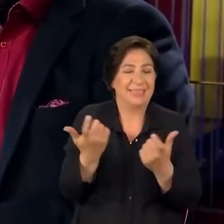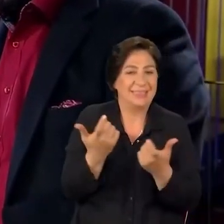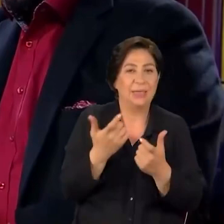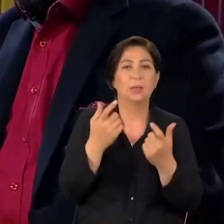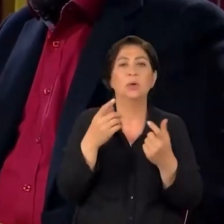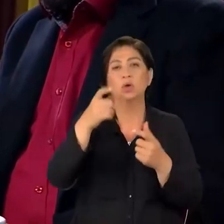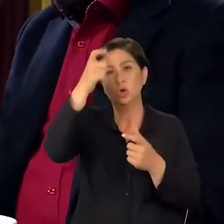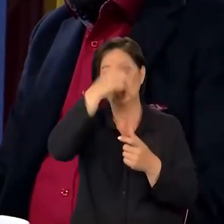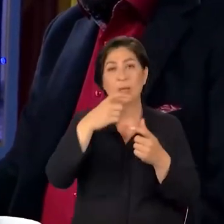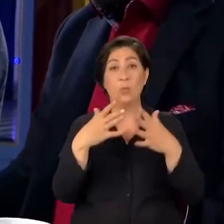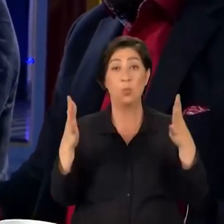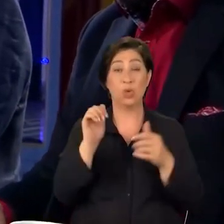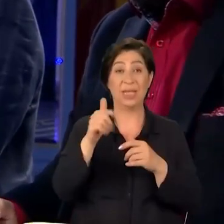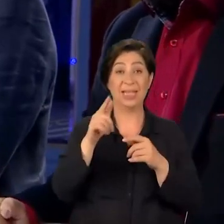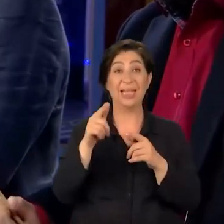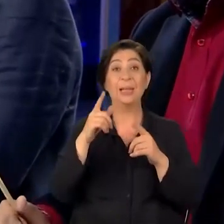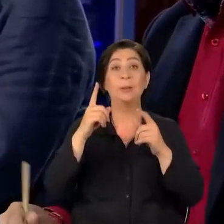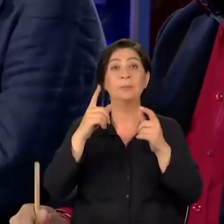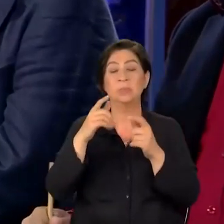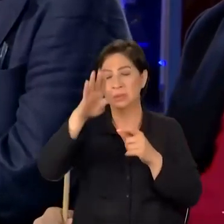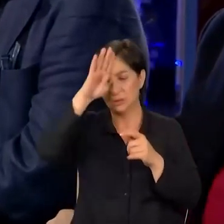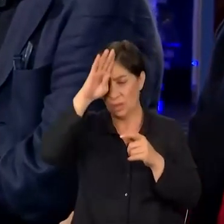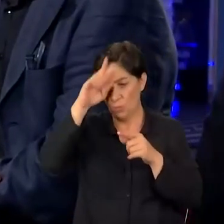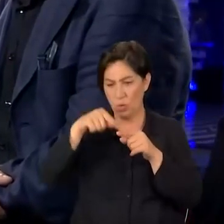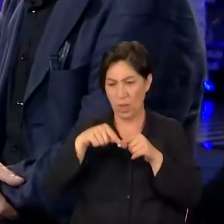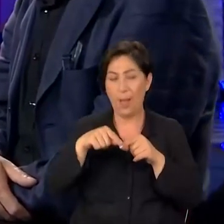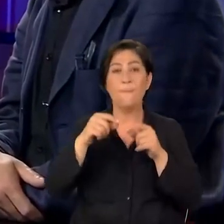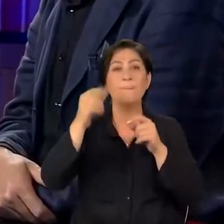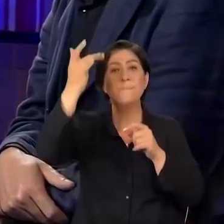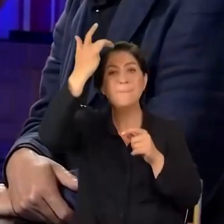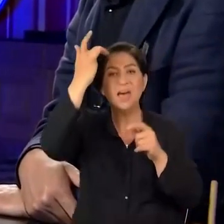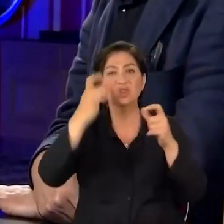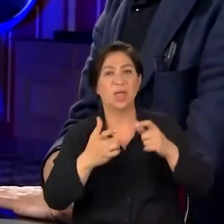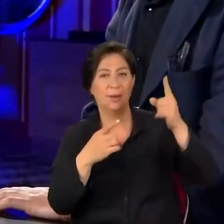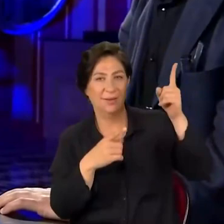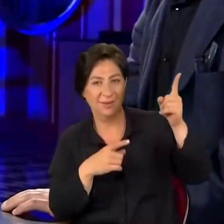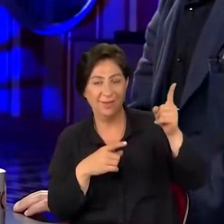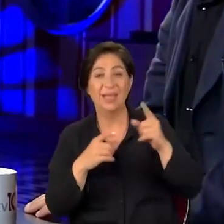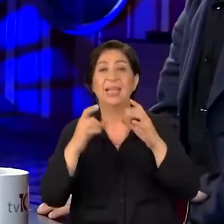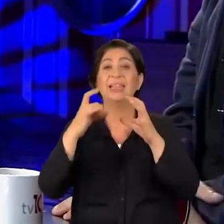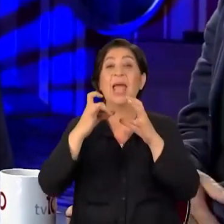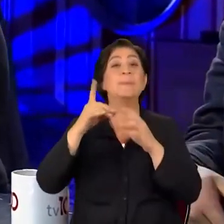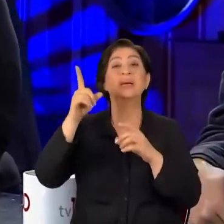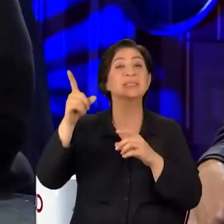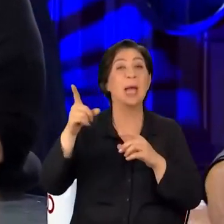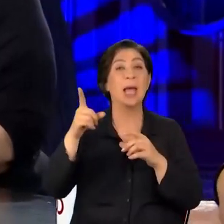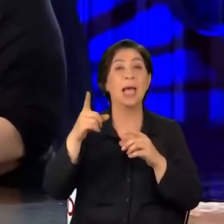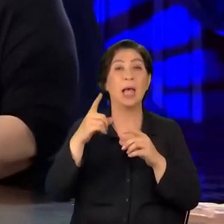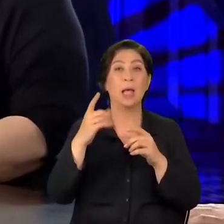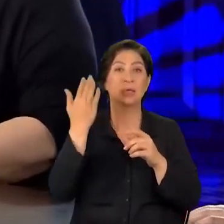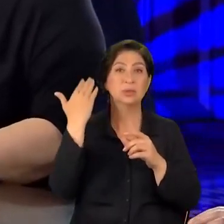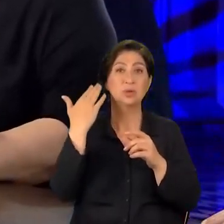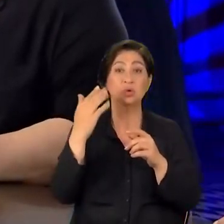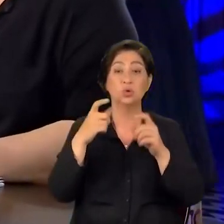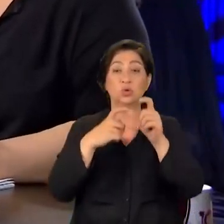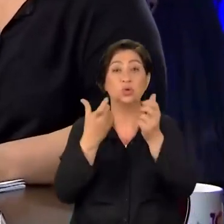Türkiye'nin işte çeşitli, özellikle büyük illerinde, periferide olan, İstanbul'da mesela Bağcılar diyelim, Diyarbakır'da